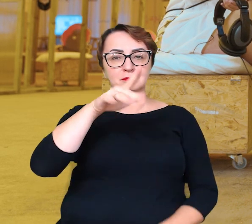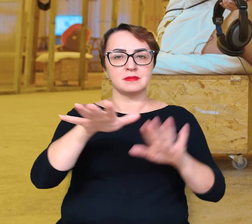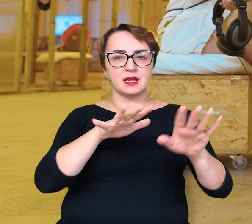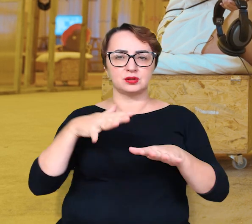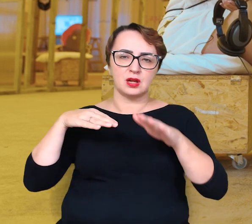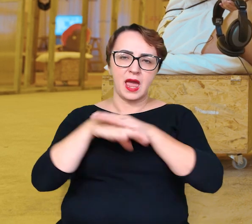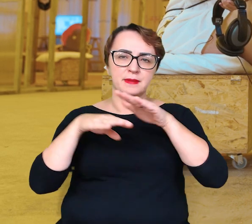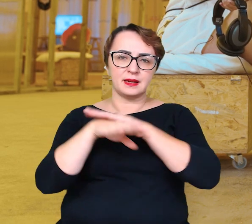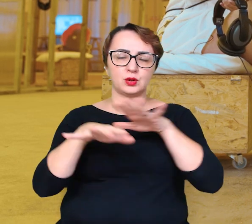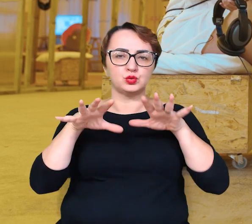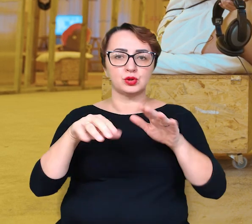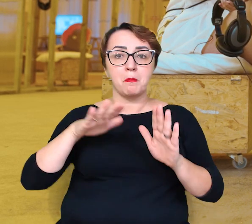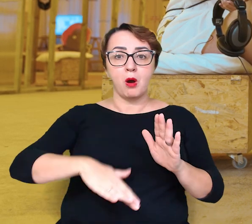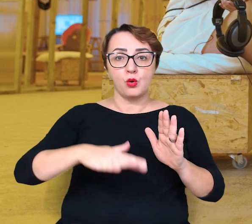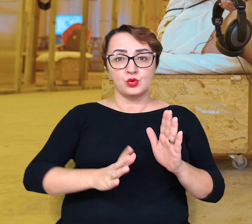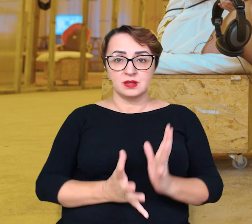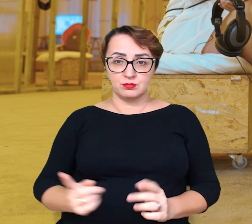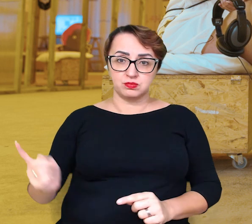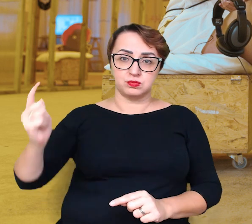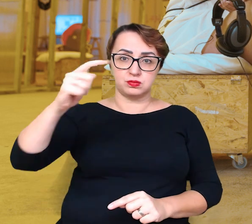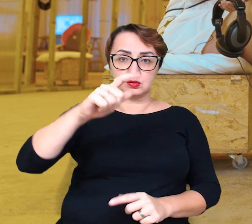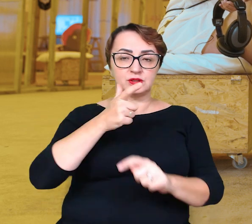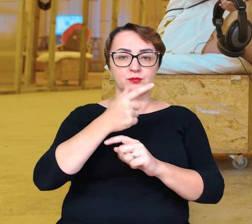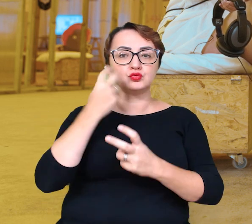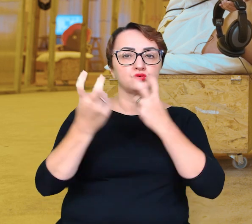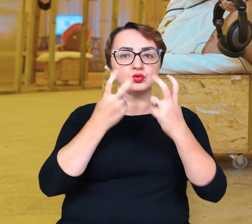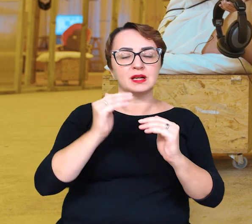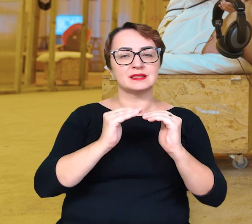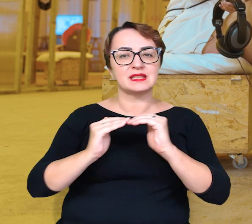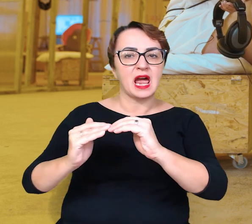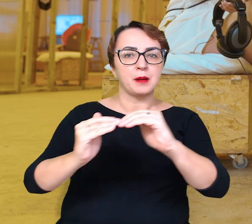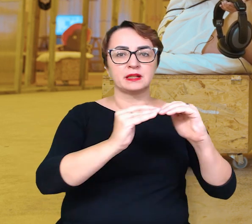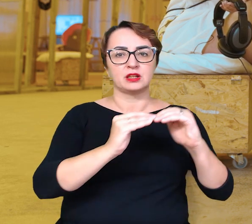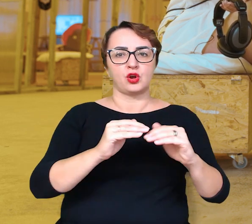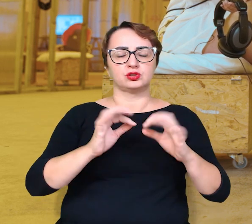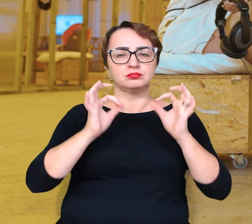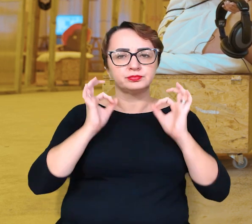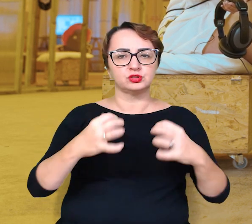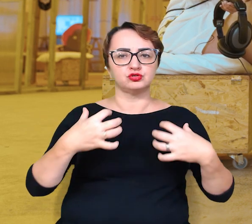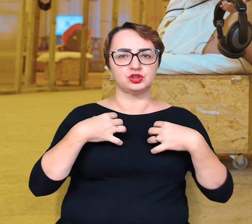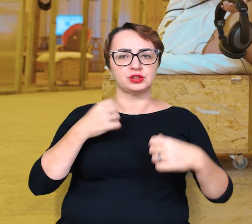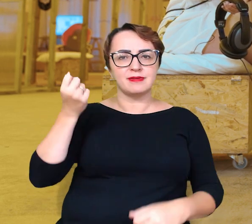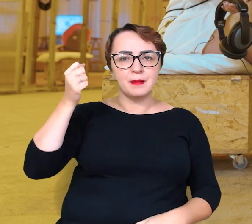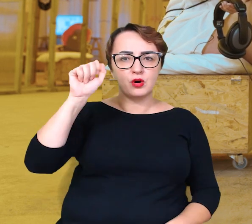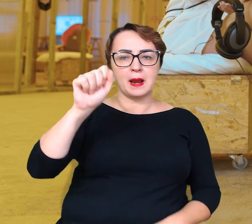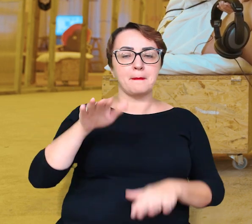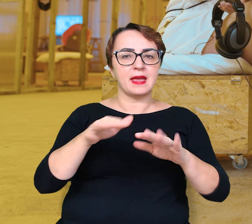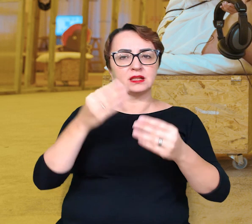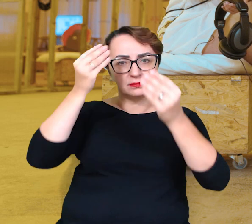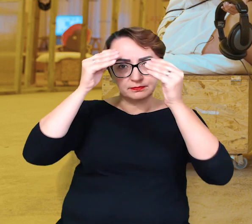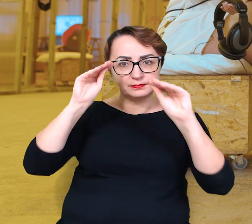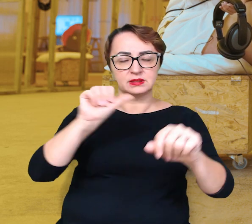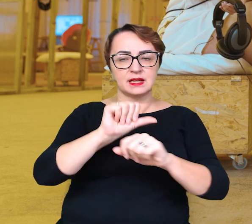przybywają z globalnego południa w poszukiwaniu stabilności życiowej, demokracji, miejsca, gdzie honorowane są prawa